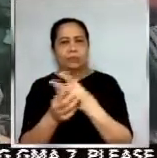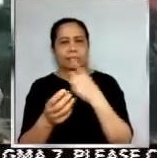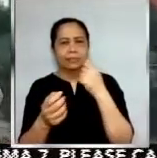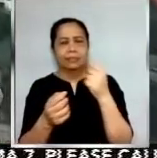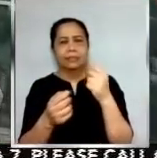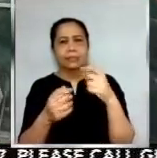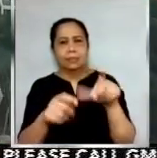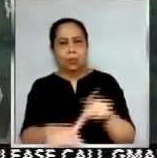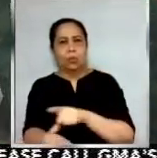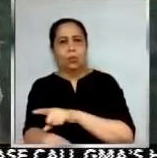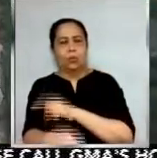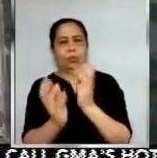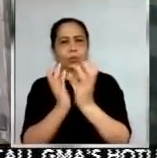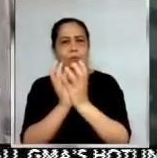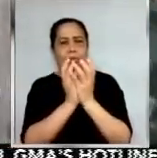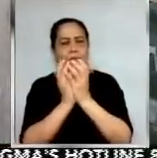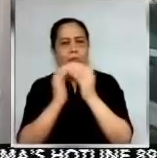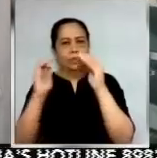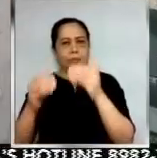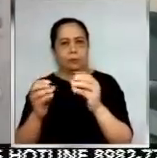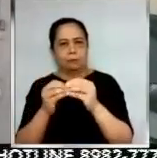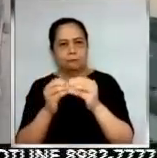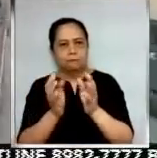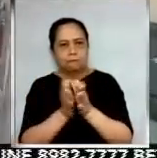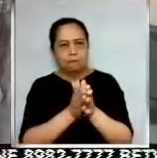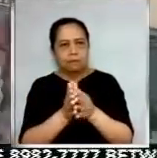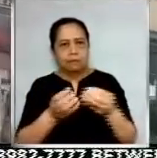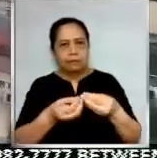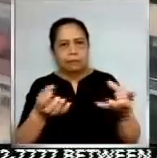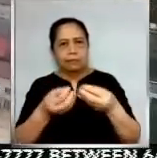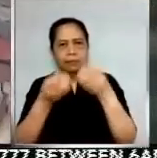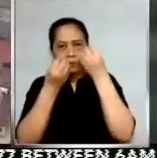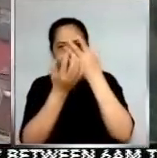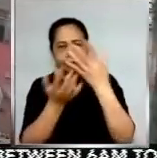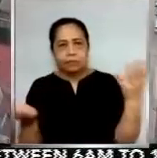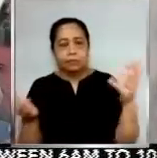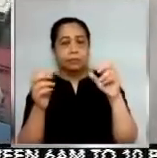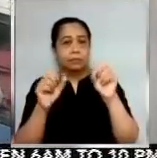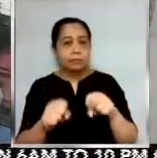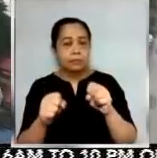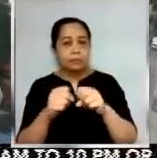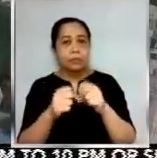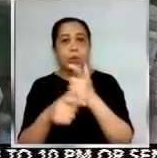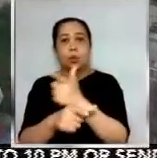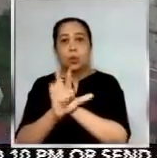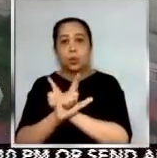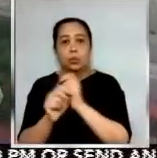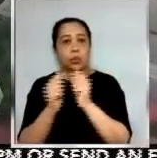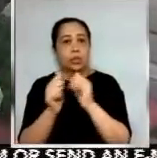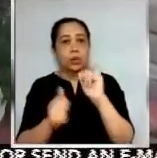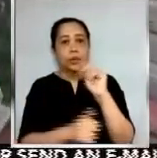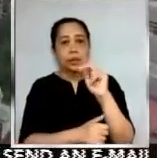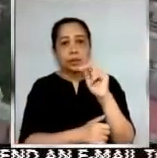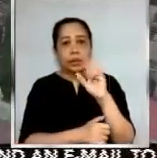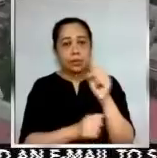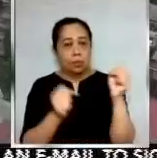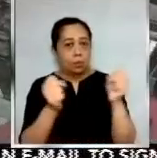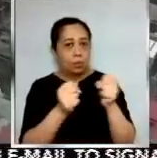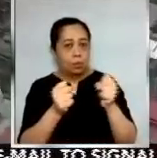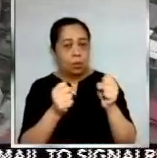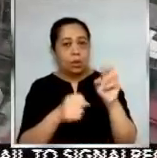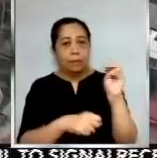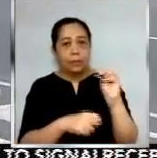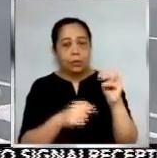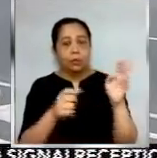Mas magiging agresibo raw sila sa pagpapakalat ng impormasyong pwedeng mag-loan ng walang interes ang mga micro, small at medium enterprises